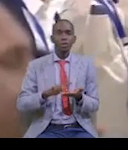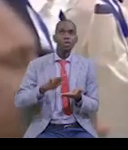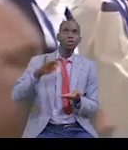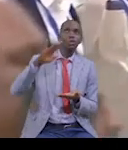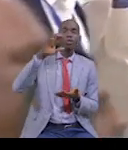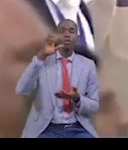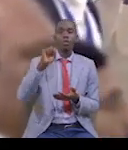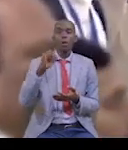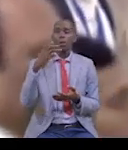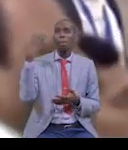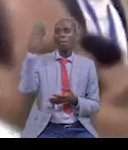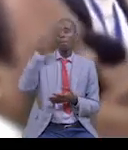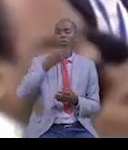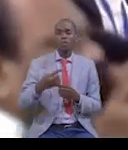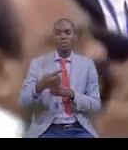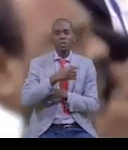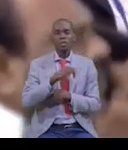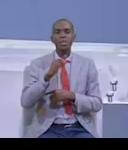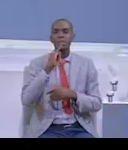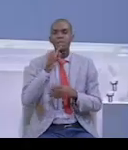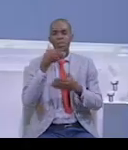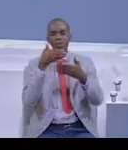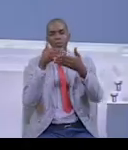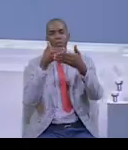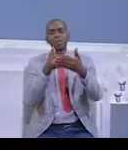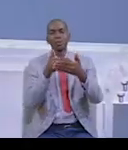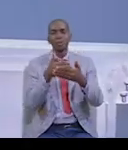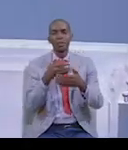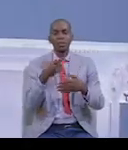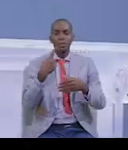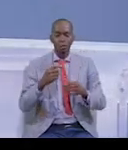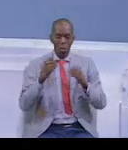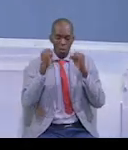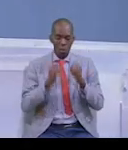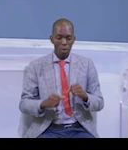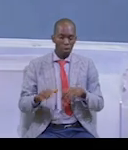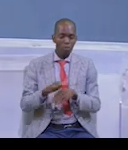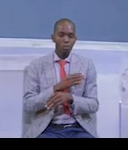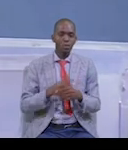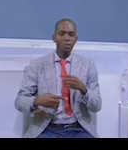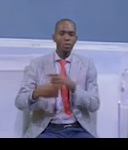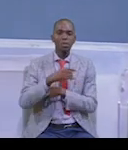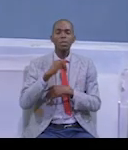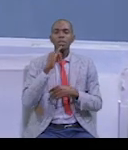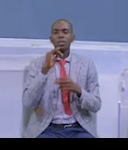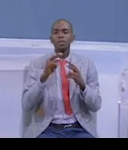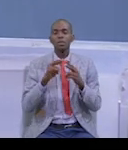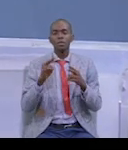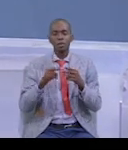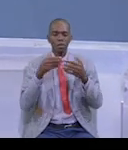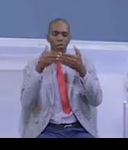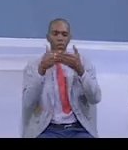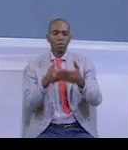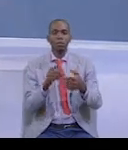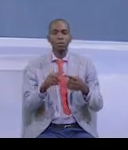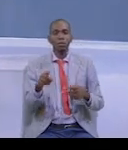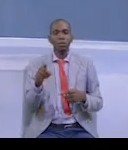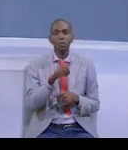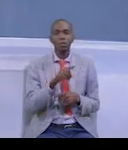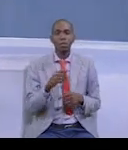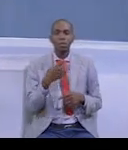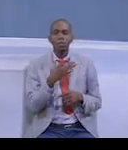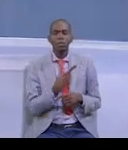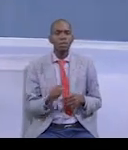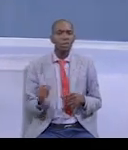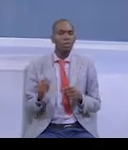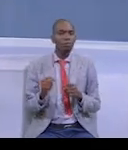you. మహిమవంతమైన దినాలు మీ ముందున్నాయి. Powerful day ahead of you. శక్తివంతమైన దినాలు మీ ముందున్నాయి. Growing time ahead